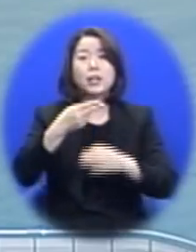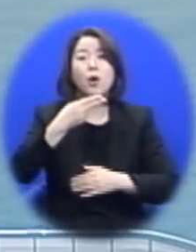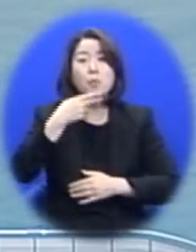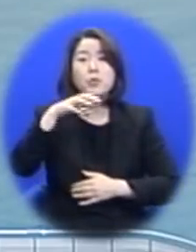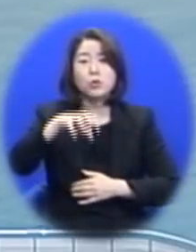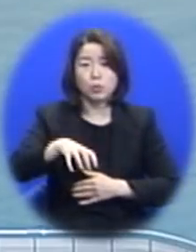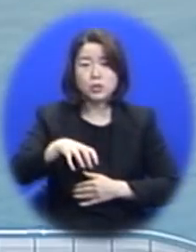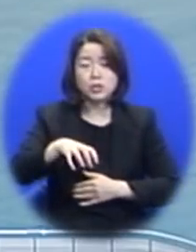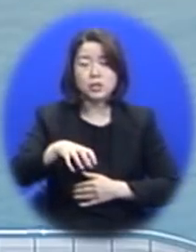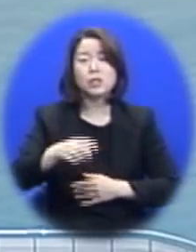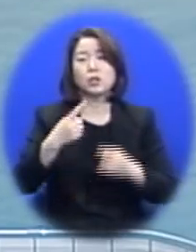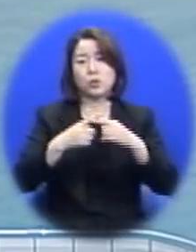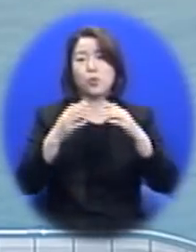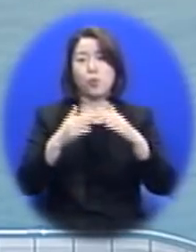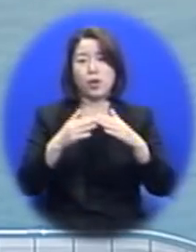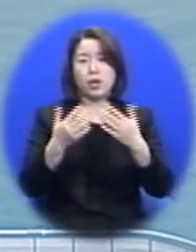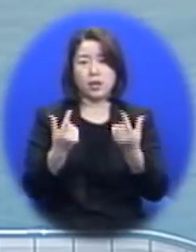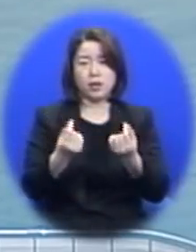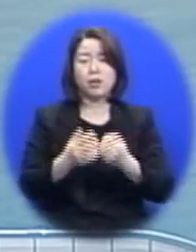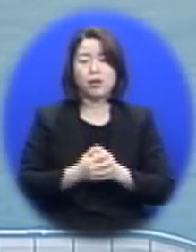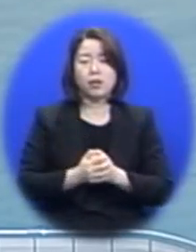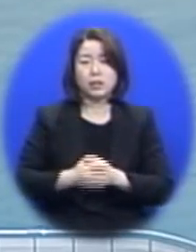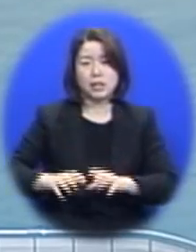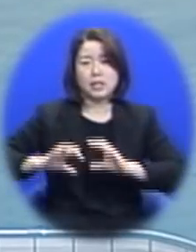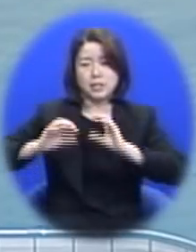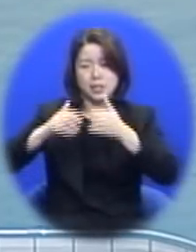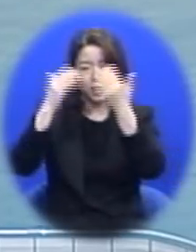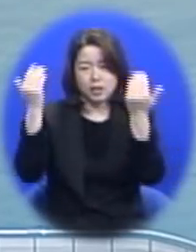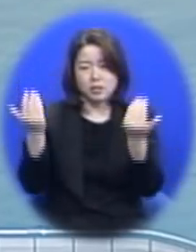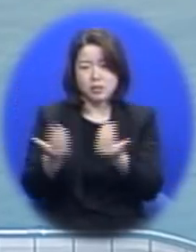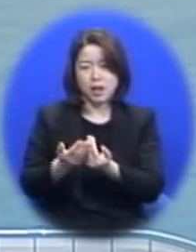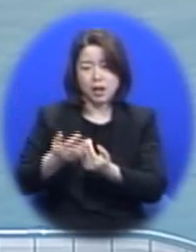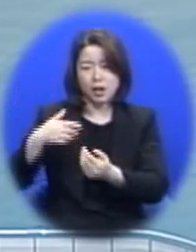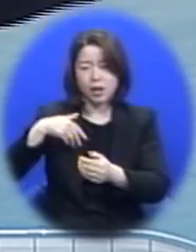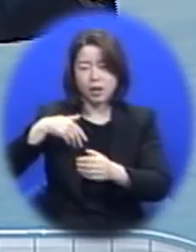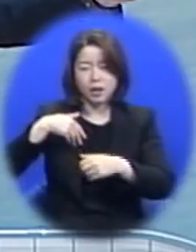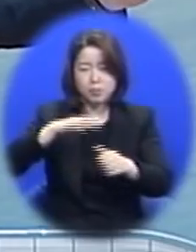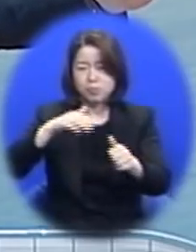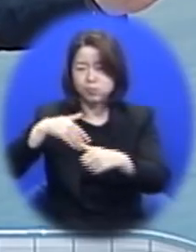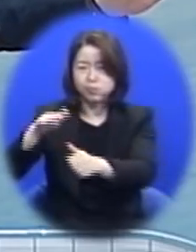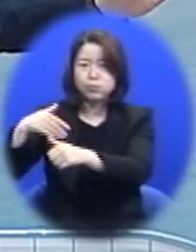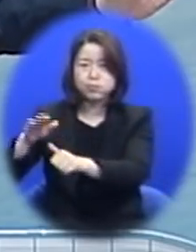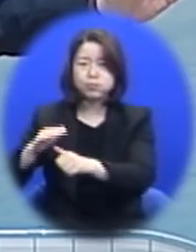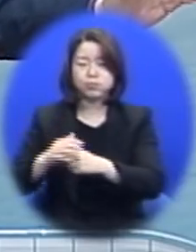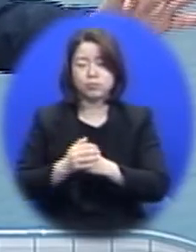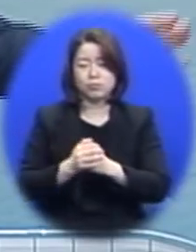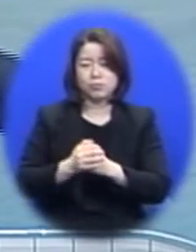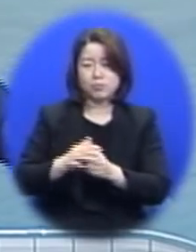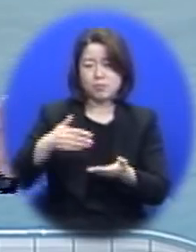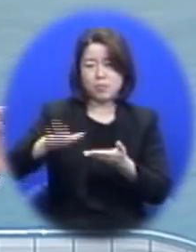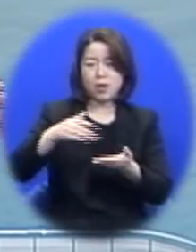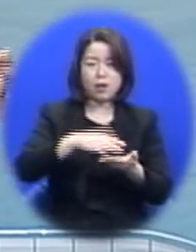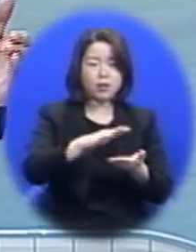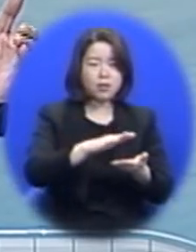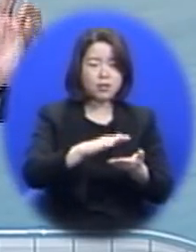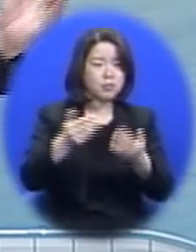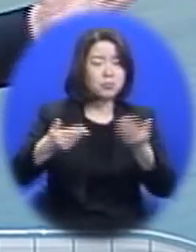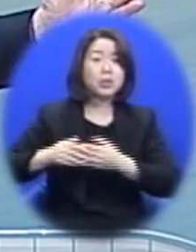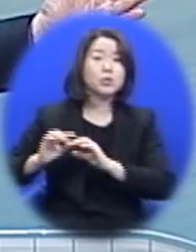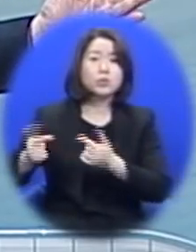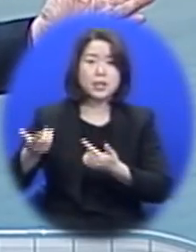교회예요. 세상 어디서 다 버린 사람, 어디도 받아주지 않는 사람,